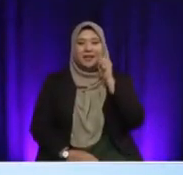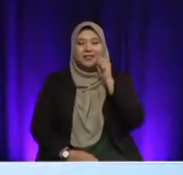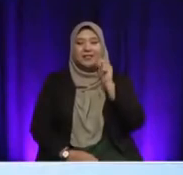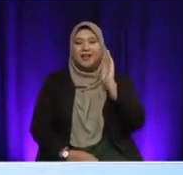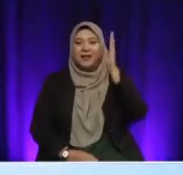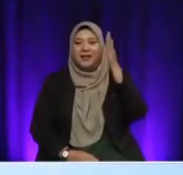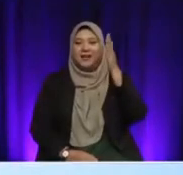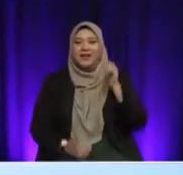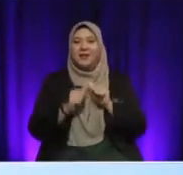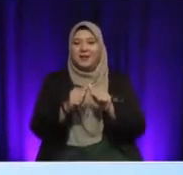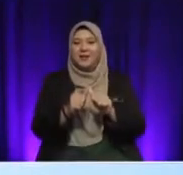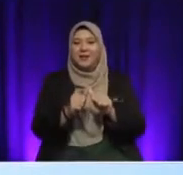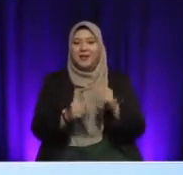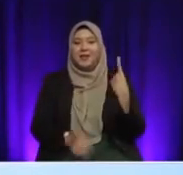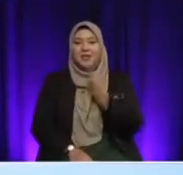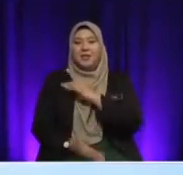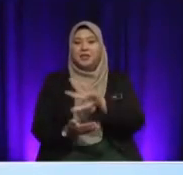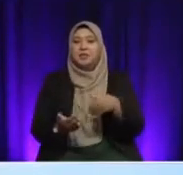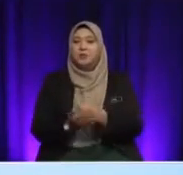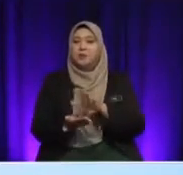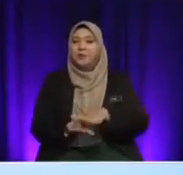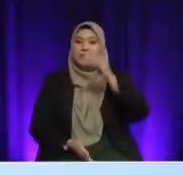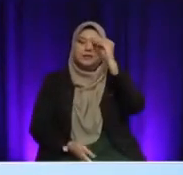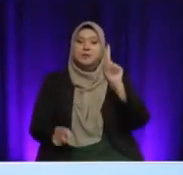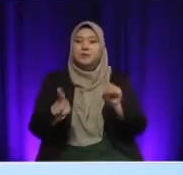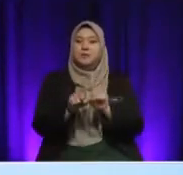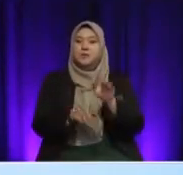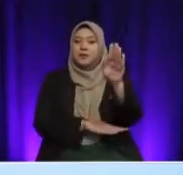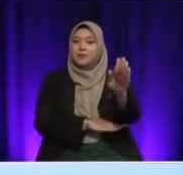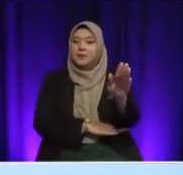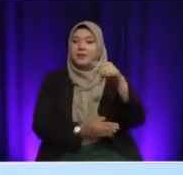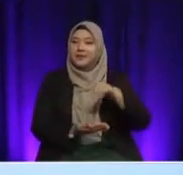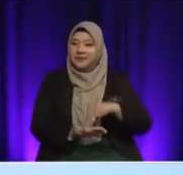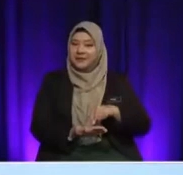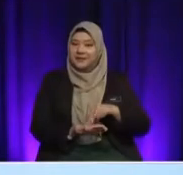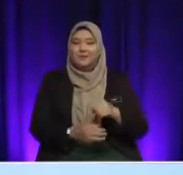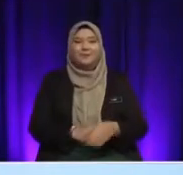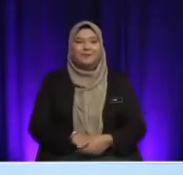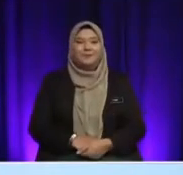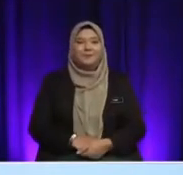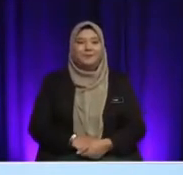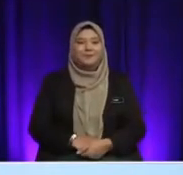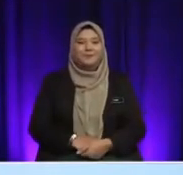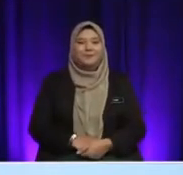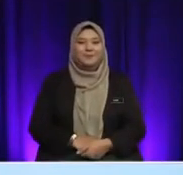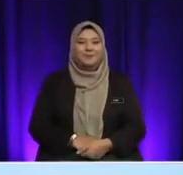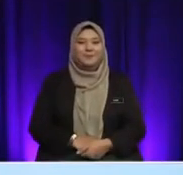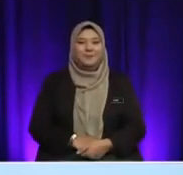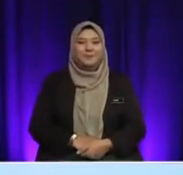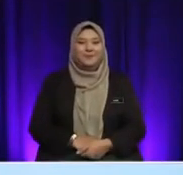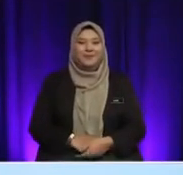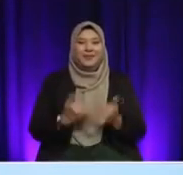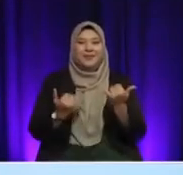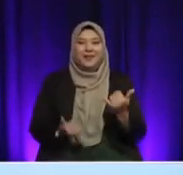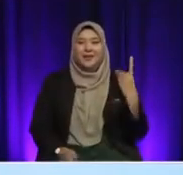ini untuk mengetahui dengan lebih lanjut apakah topik yang akan kita sama-sama bincangkan pada hari ini. Jom kita saksikan siapa guru kita